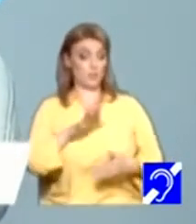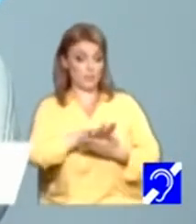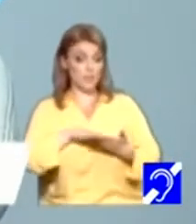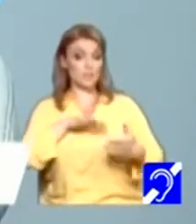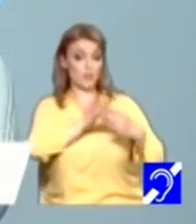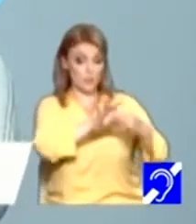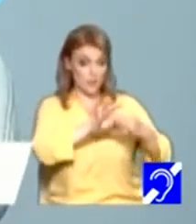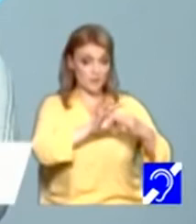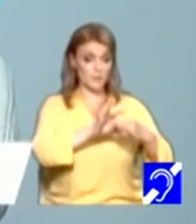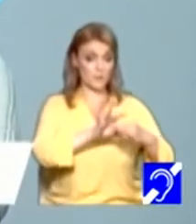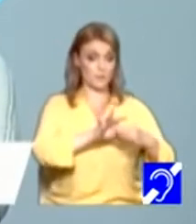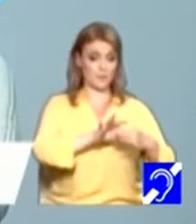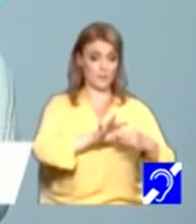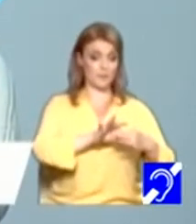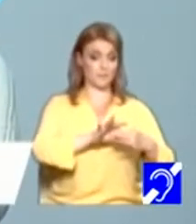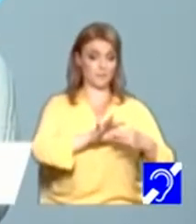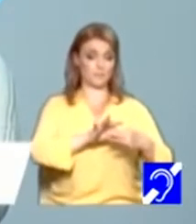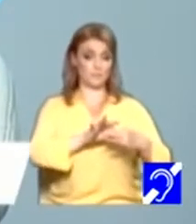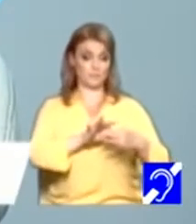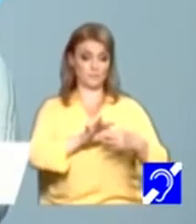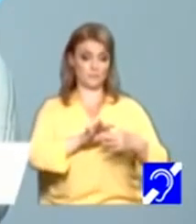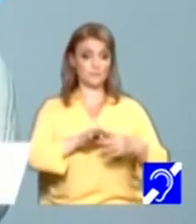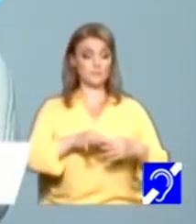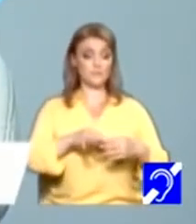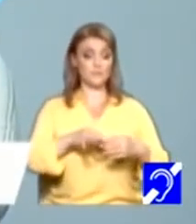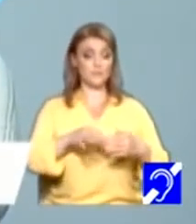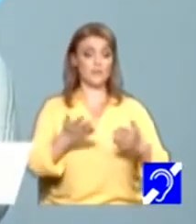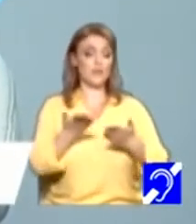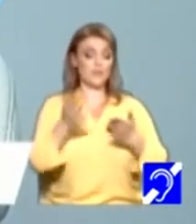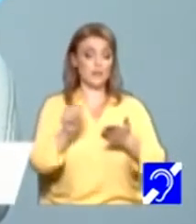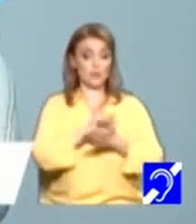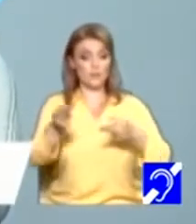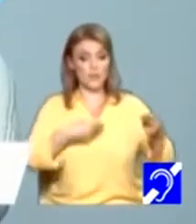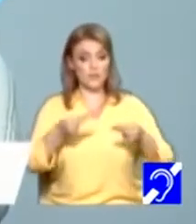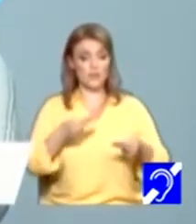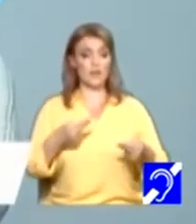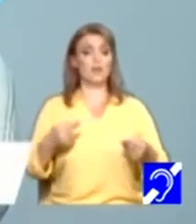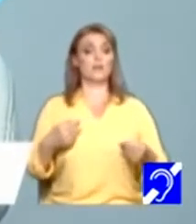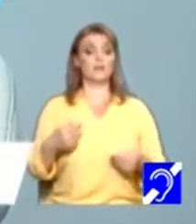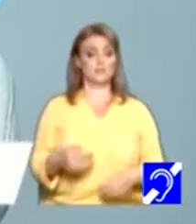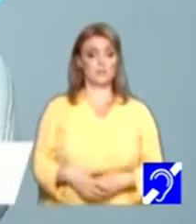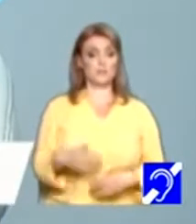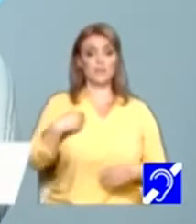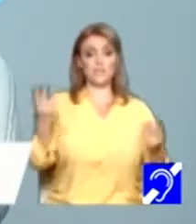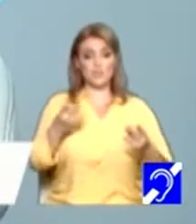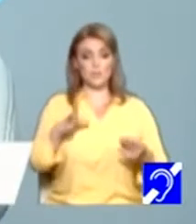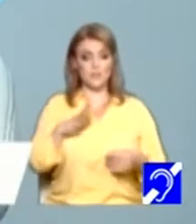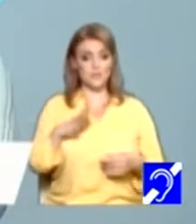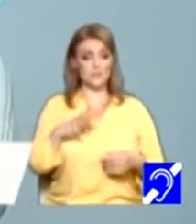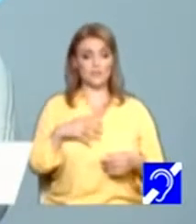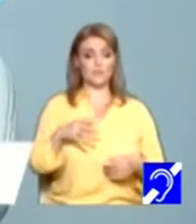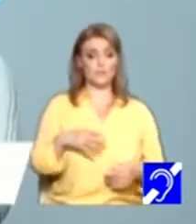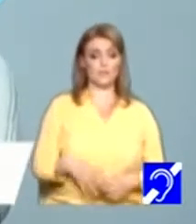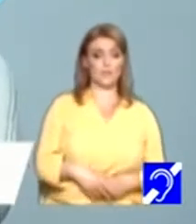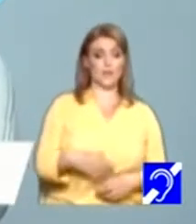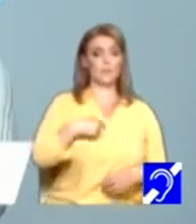poate pune pe agenda sau în anumite acorduri prioritățile sale, noi trebuie să devenim un popor unit. Să nu demonstrăm ceea